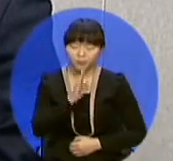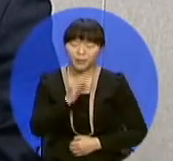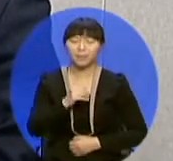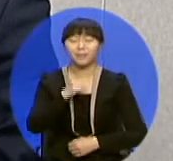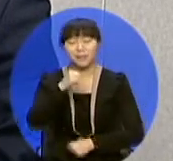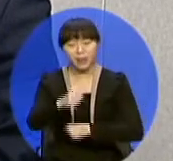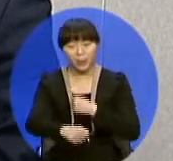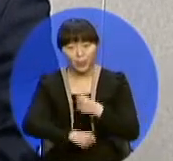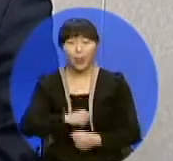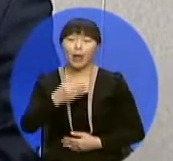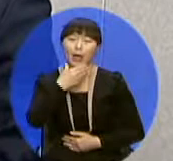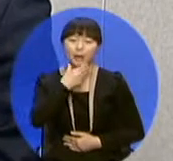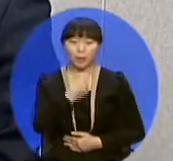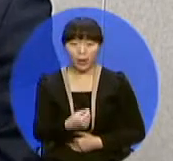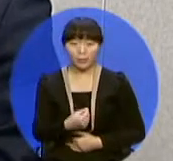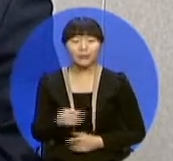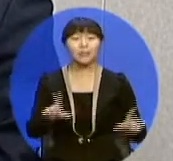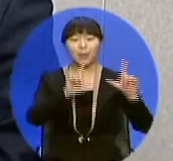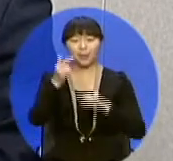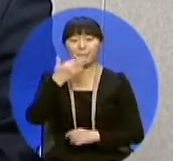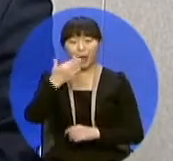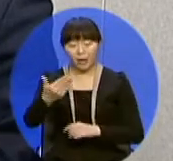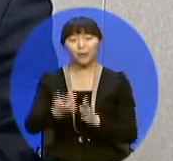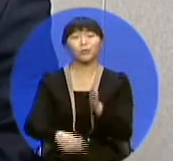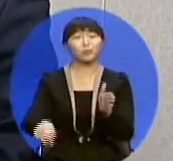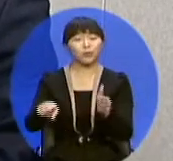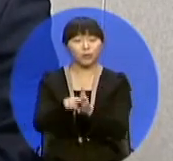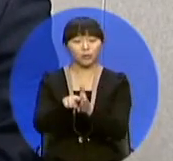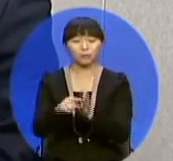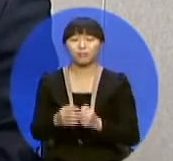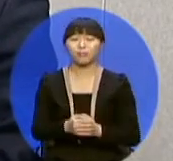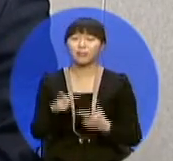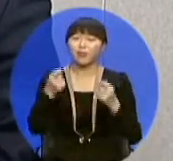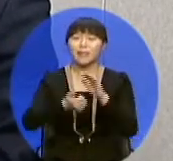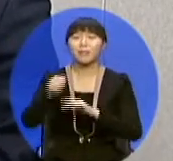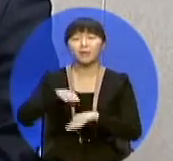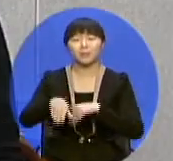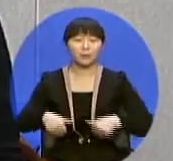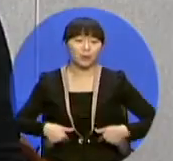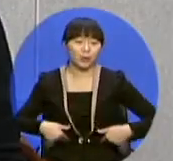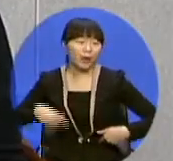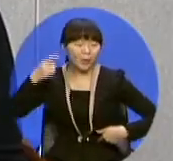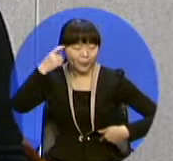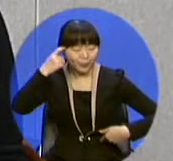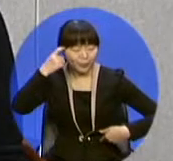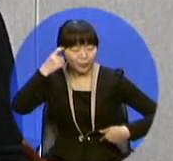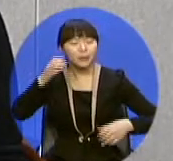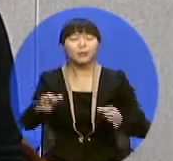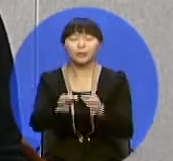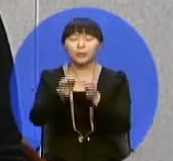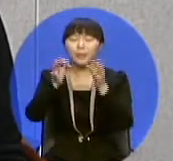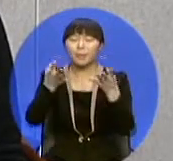정말 자유롭고 행복한 그런 생활을 할 수 있도록 하기 위해서는 그런 차가 더 필요하다 해서 그동안